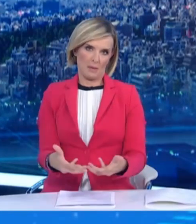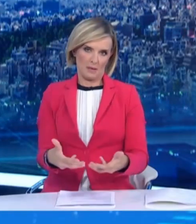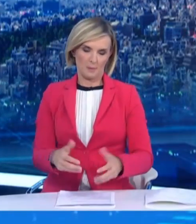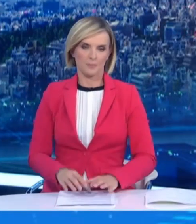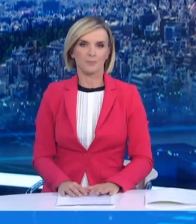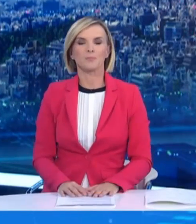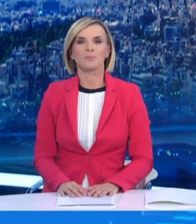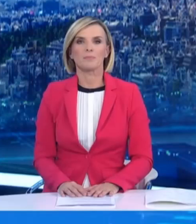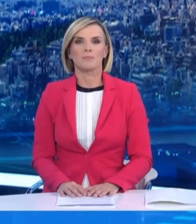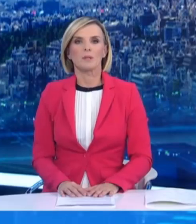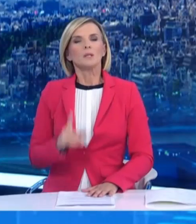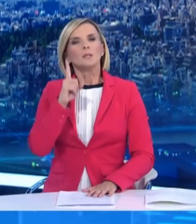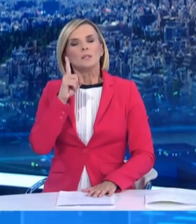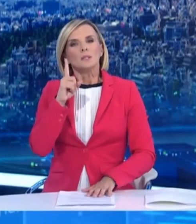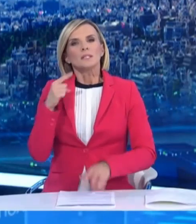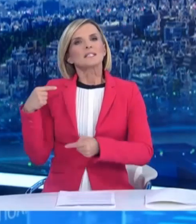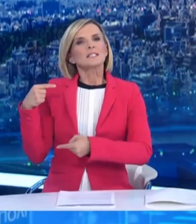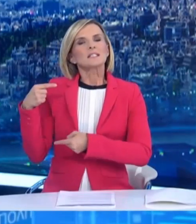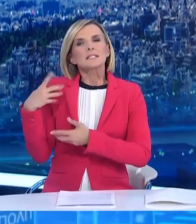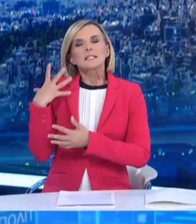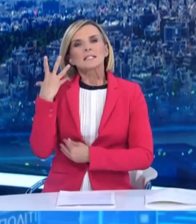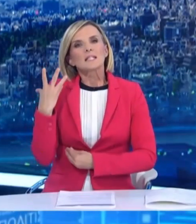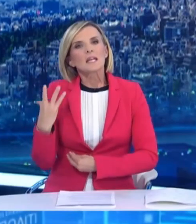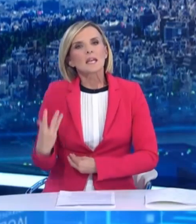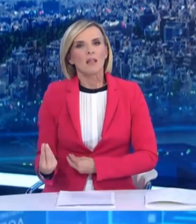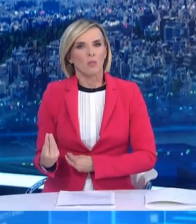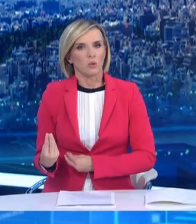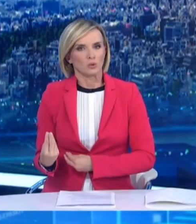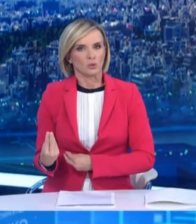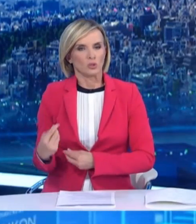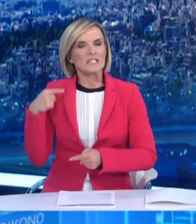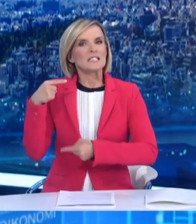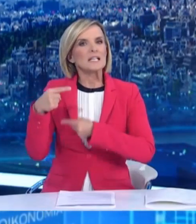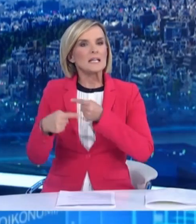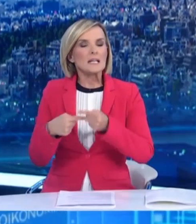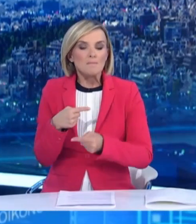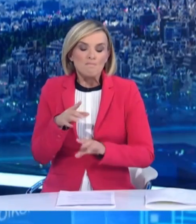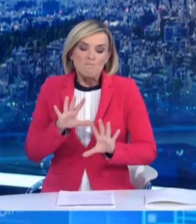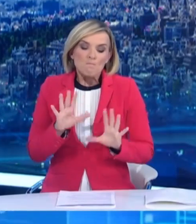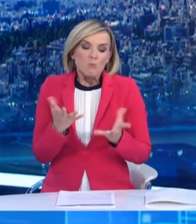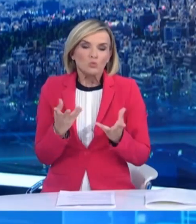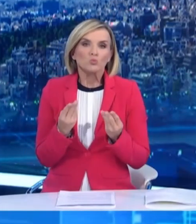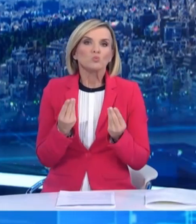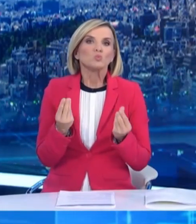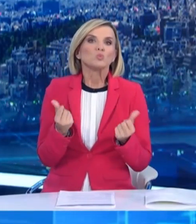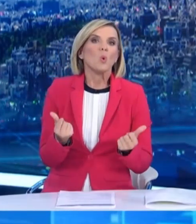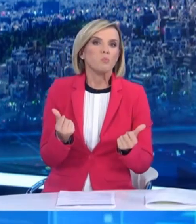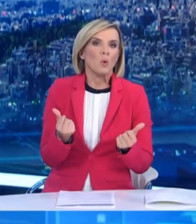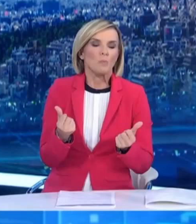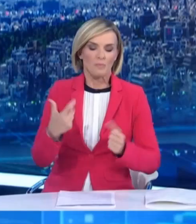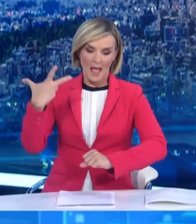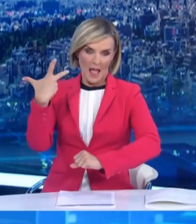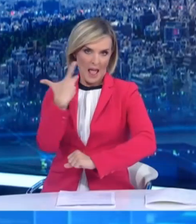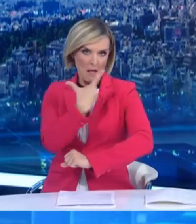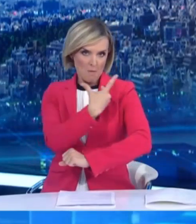επηρεάζει και πολύ σημαντικές αποφάσεις είναι η άγνωστη διάρκεια της προστασίας από τα αντισώματα μετά